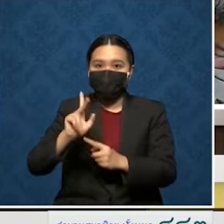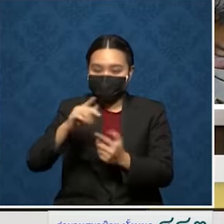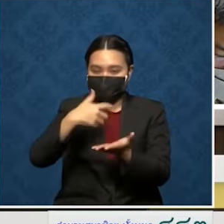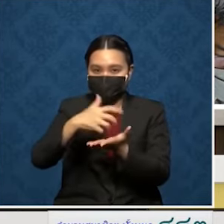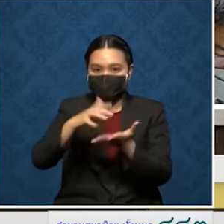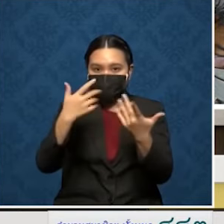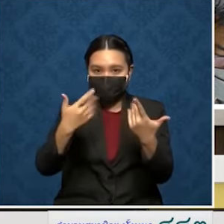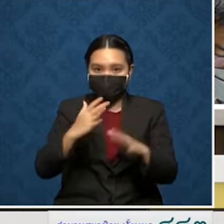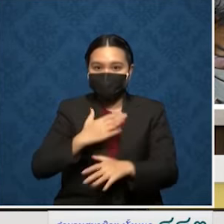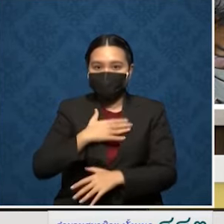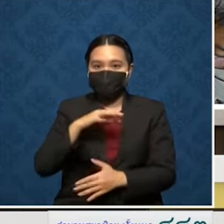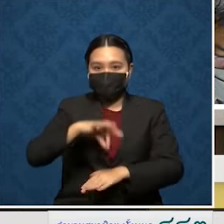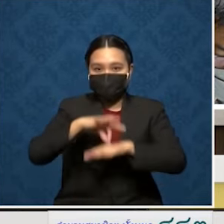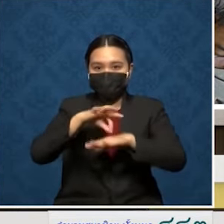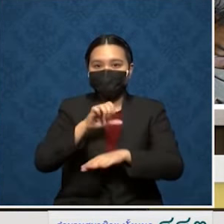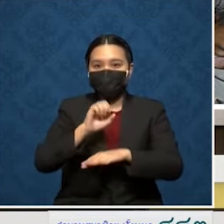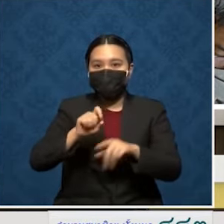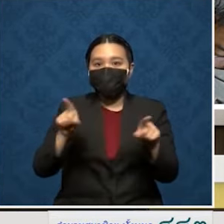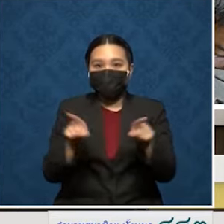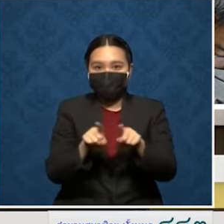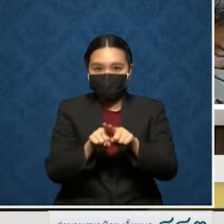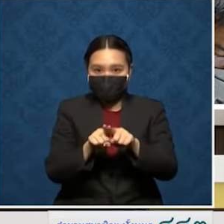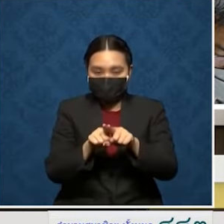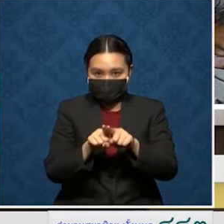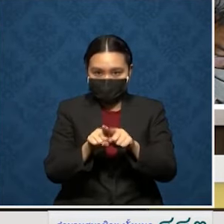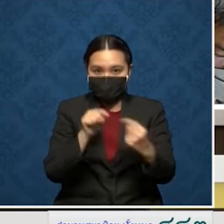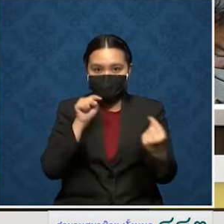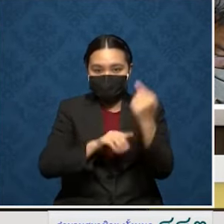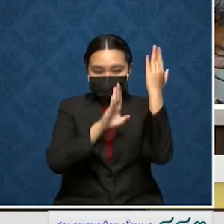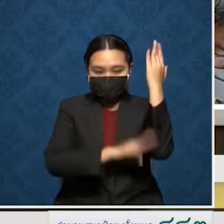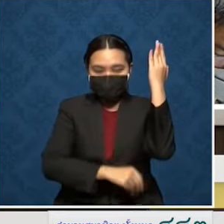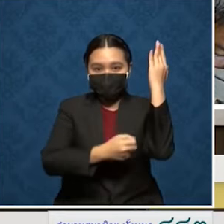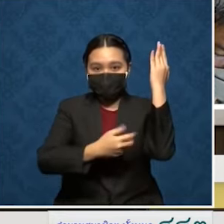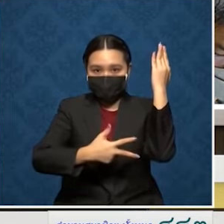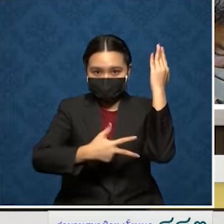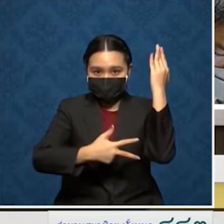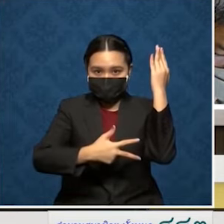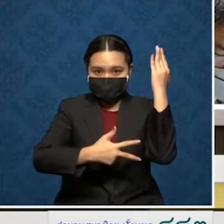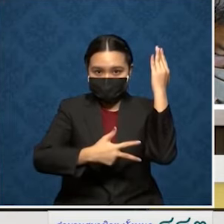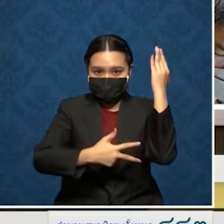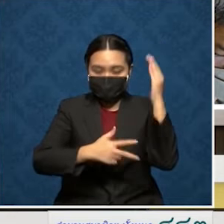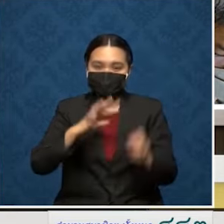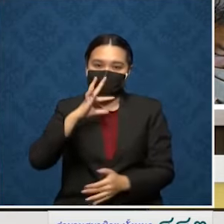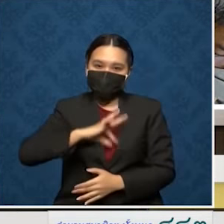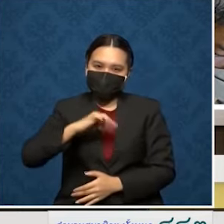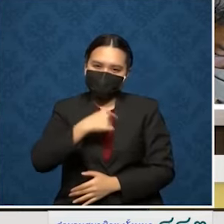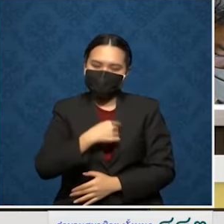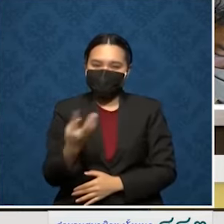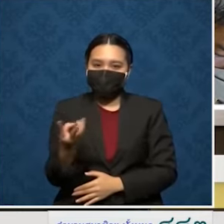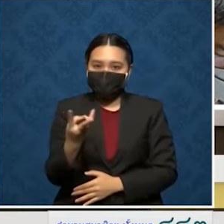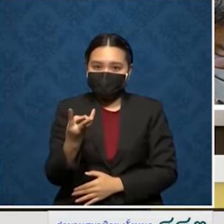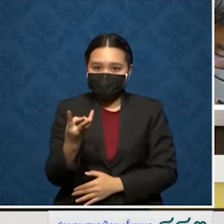ที่เป็นสมาชิกสภาผู้แทนราษฎรในพื้นที่3จังหวัดชายแดนภาคใต้ก็รู้สึกน้อยใจนะครับว่